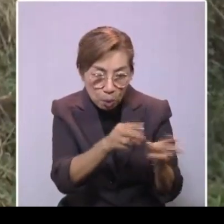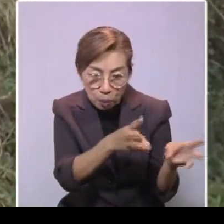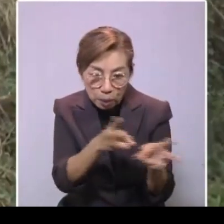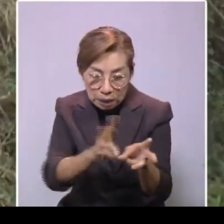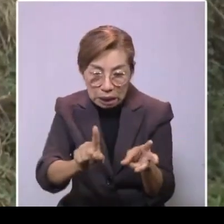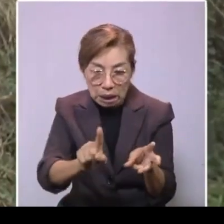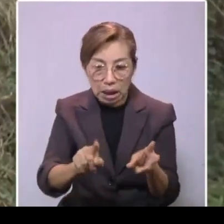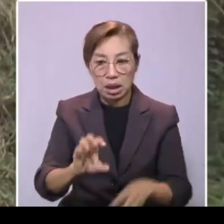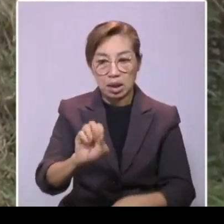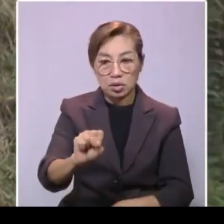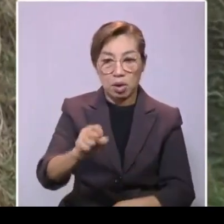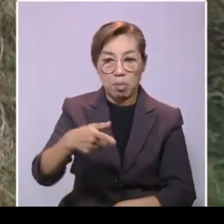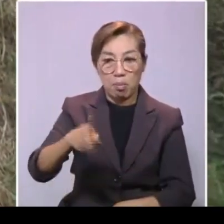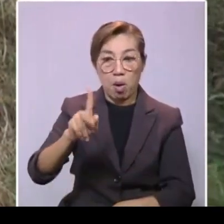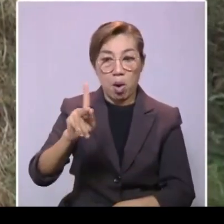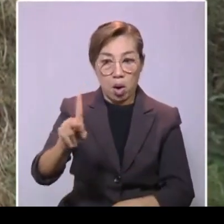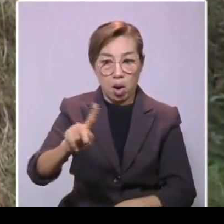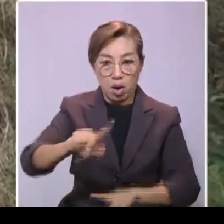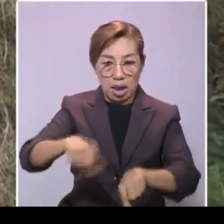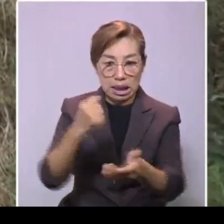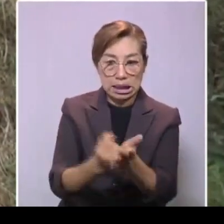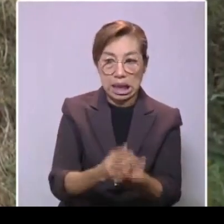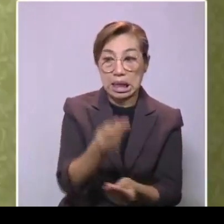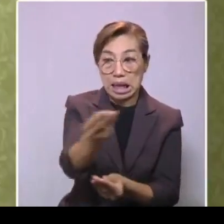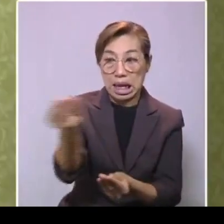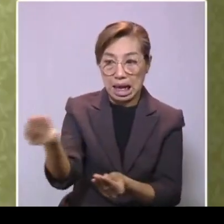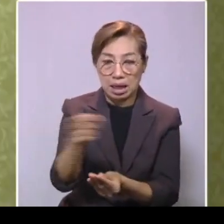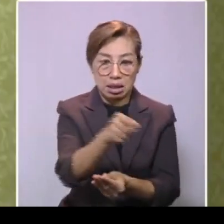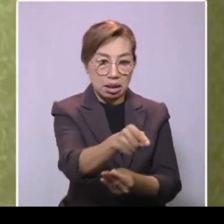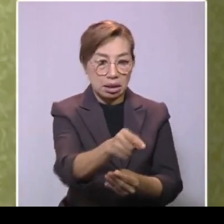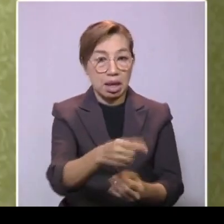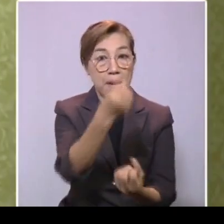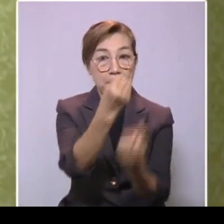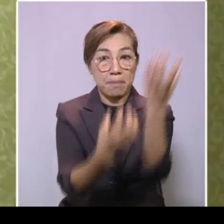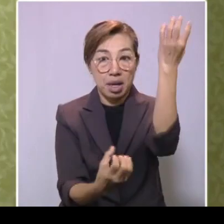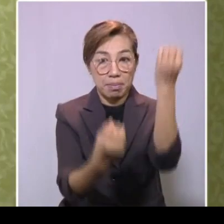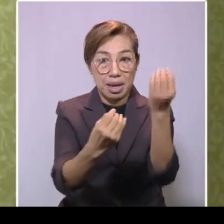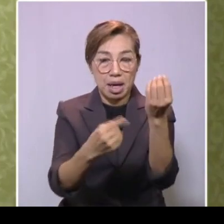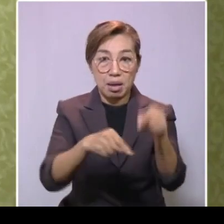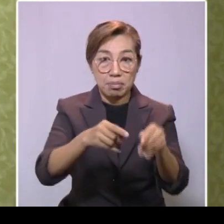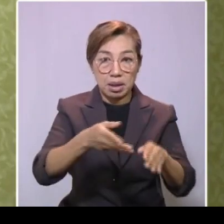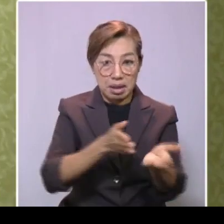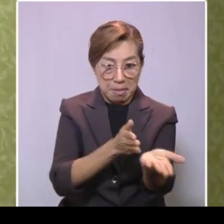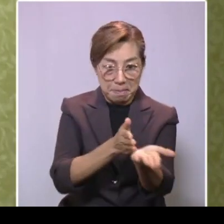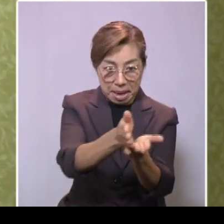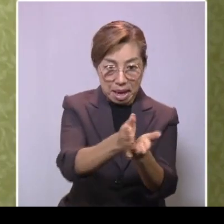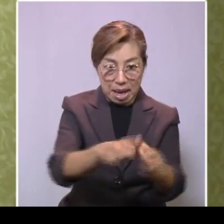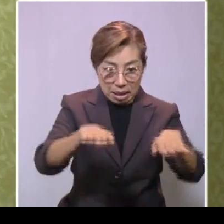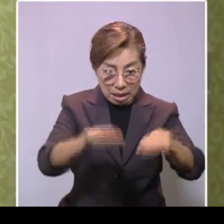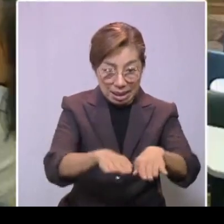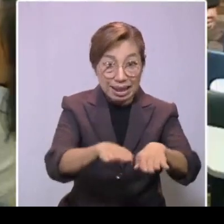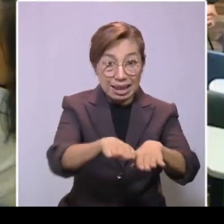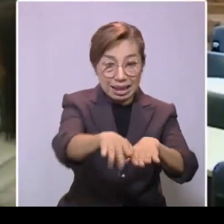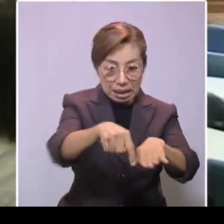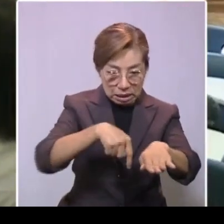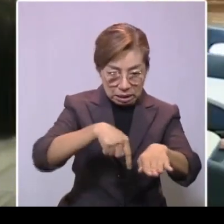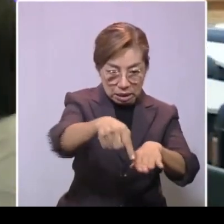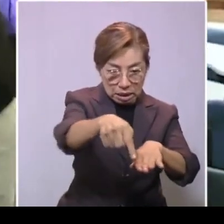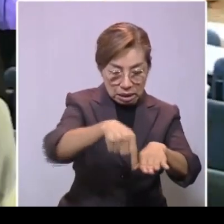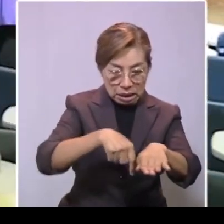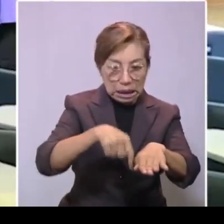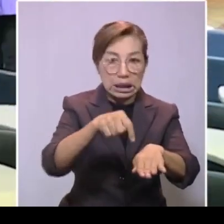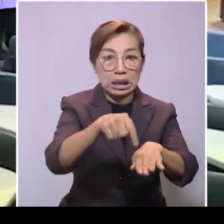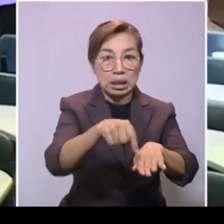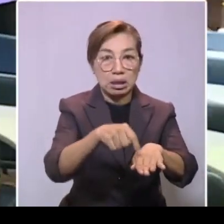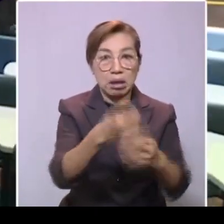เอกสารสปก 4-01ในพื้นที่ที่แนวเขตตามแผนที่เพราะว่ามันยังไปทับซ้อนระหว่างเขตปฏิรูป